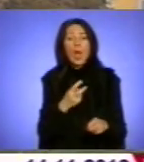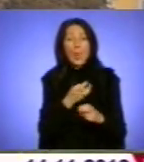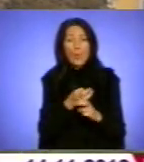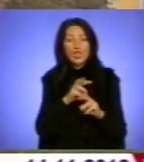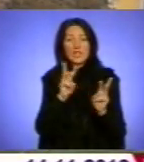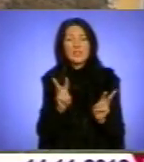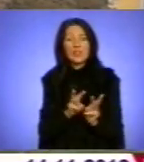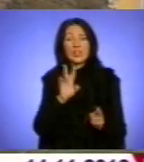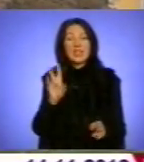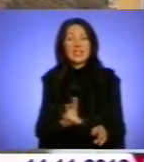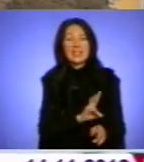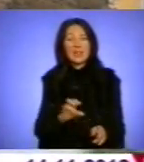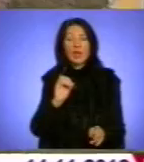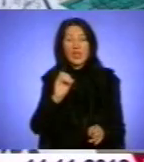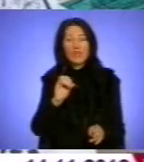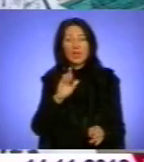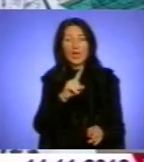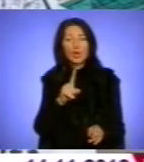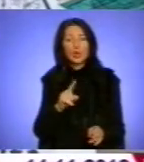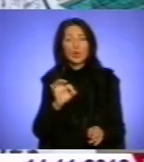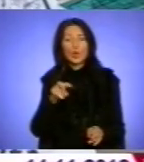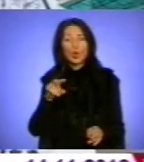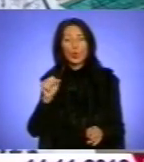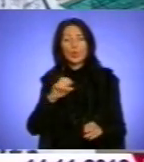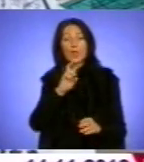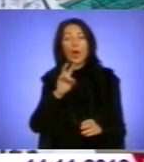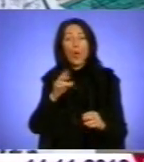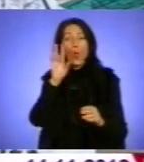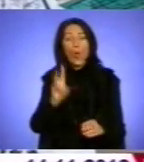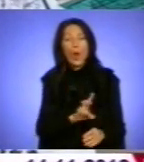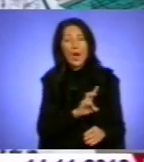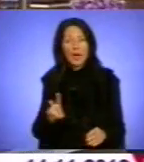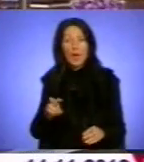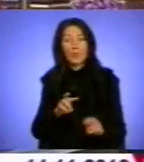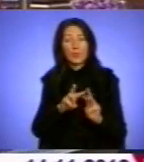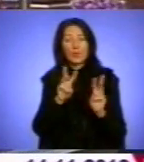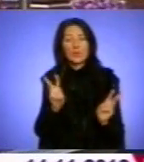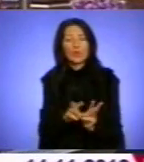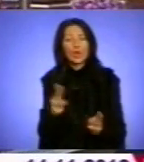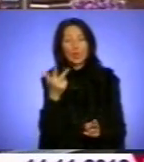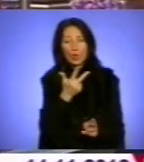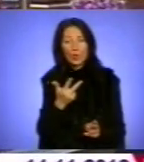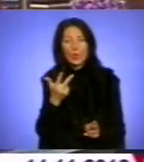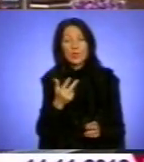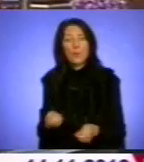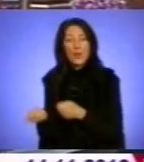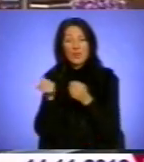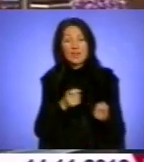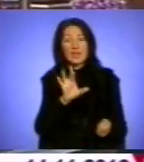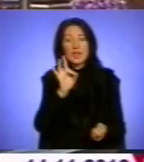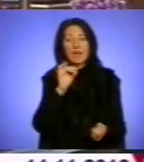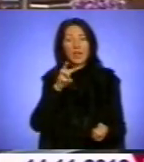церкви Іоанна Златоустого у храм Пресвятої Троїці, що на східному масиві у Тернополі, привезли з Риму. З благословення архієпископа